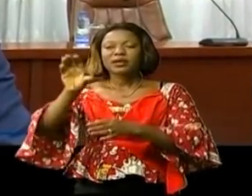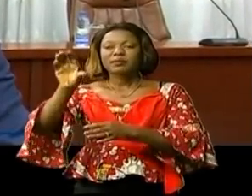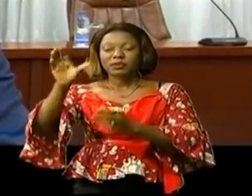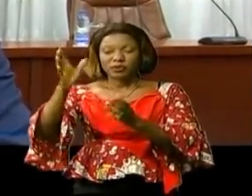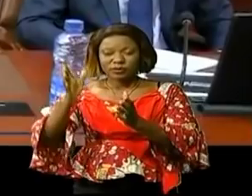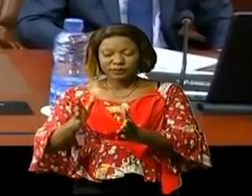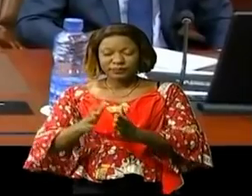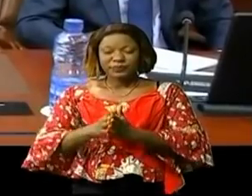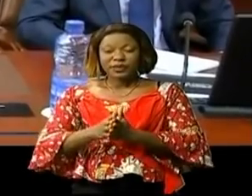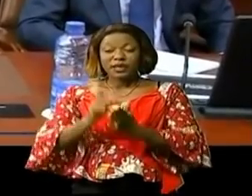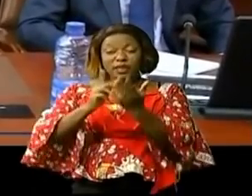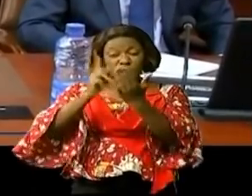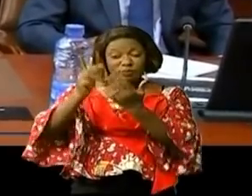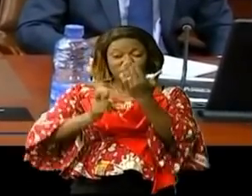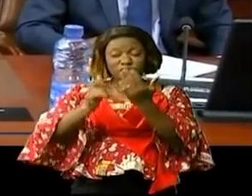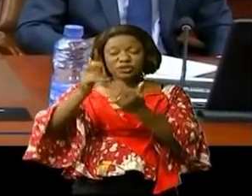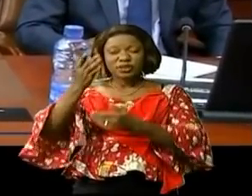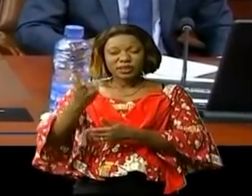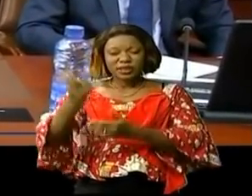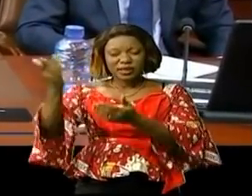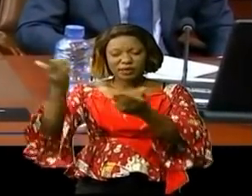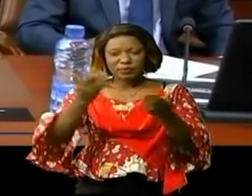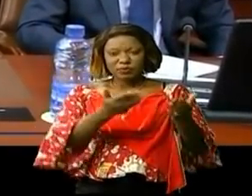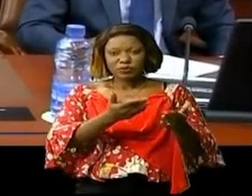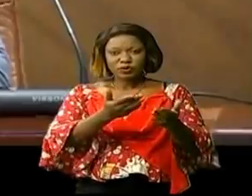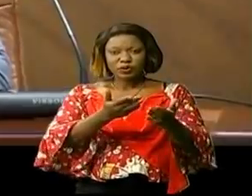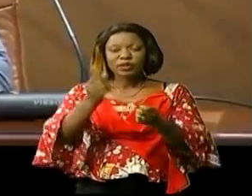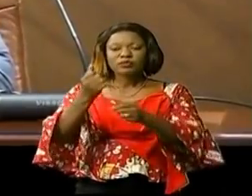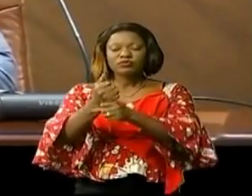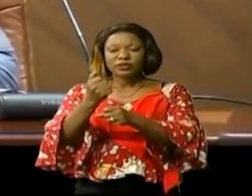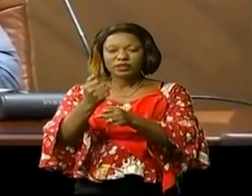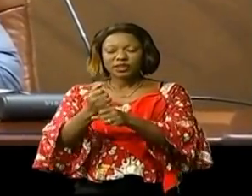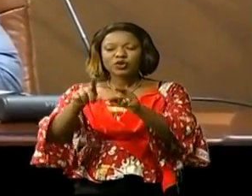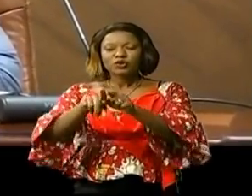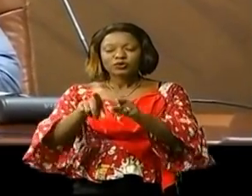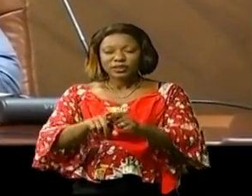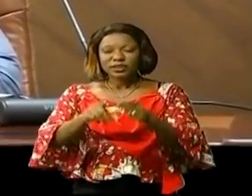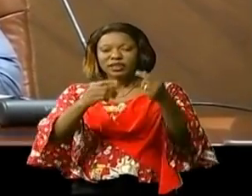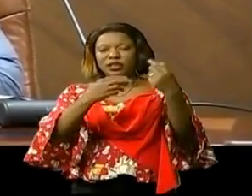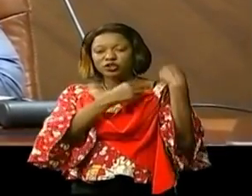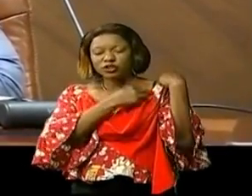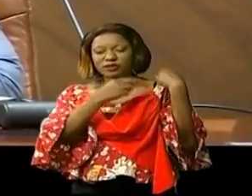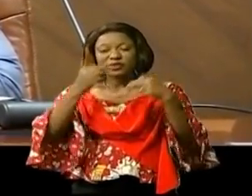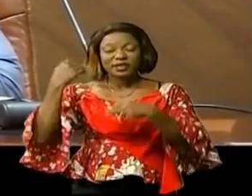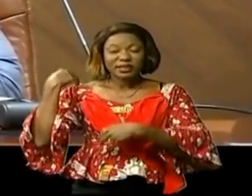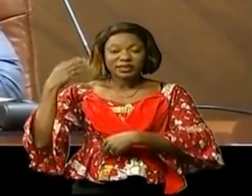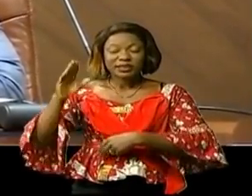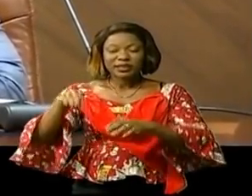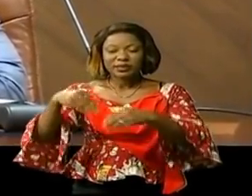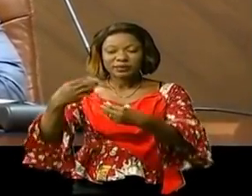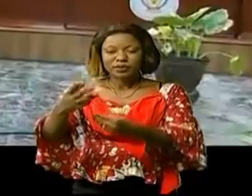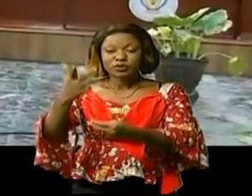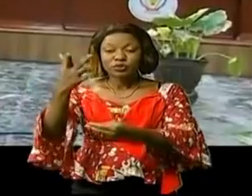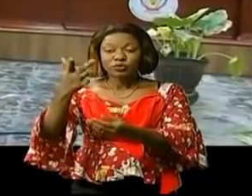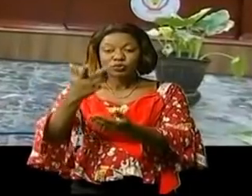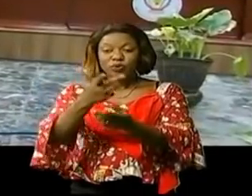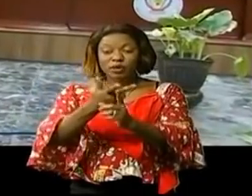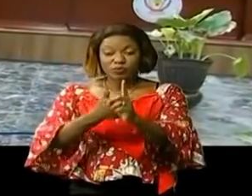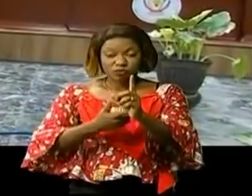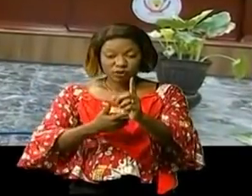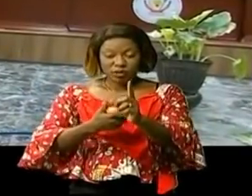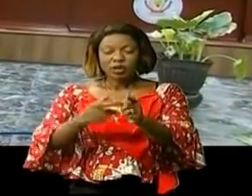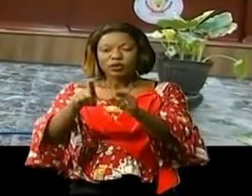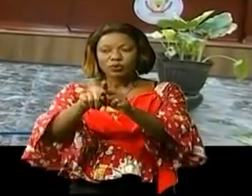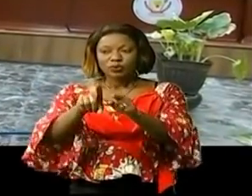porteur d'emploi et devant créer la prospérité en RDC, le chef de l'État a octroyé une échéance de 3 mois à ses partenaires techniques et